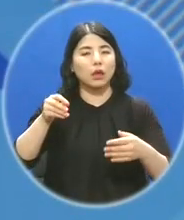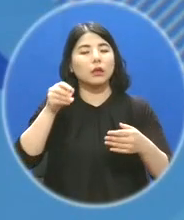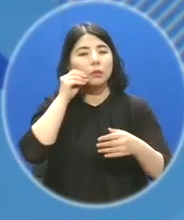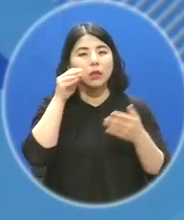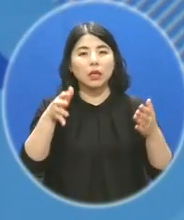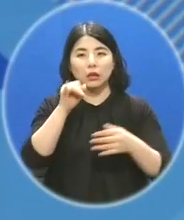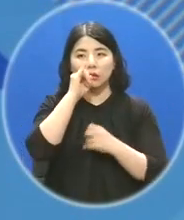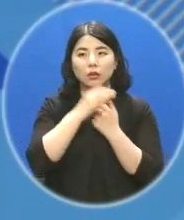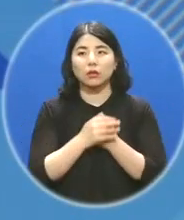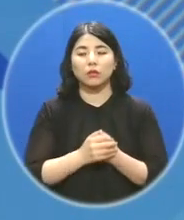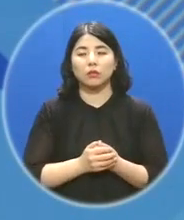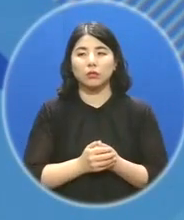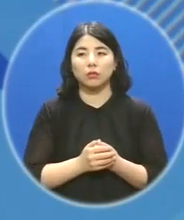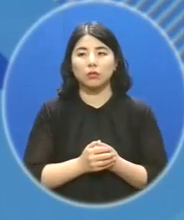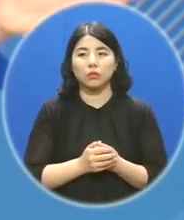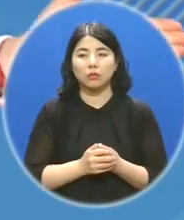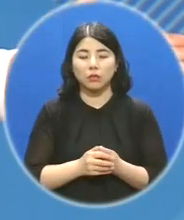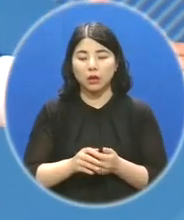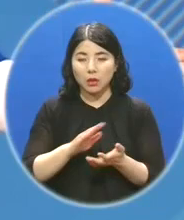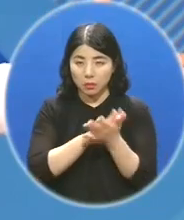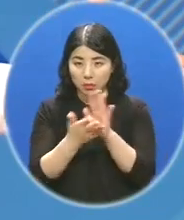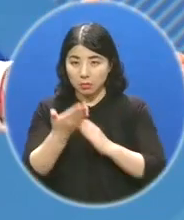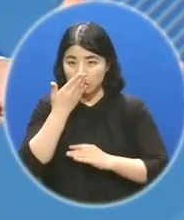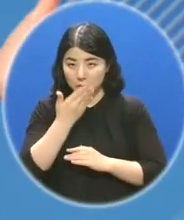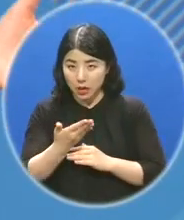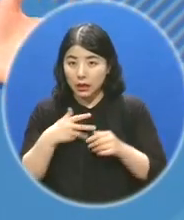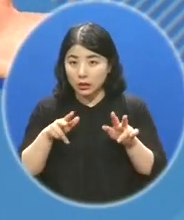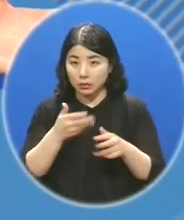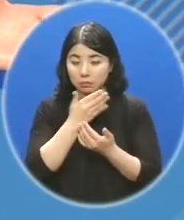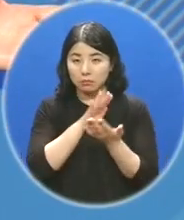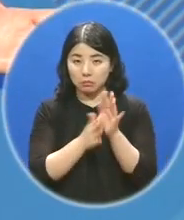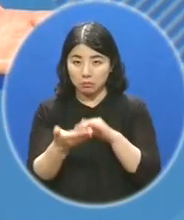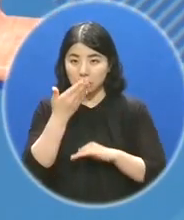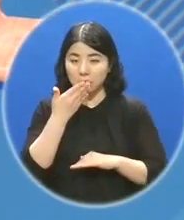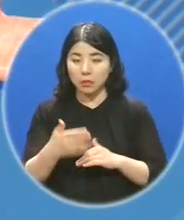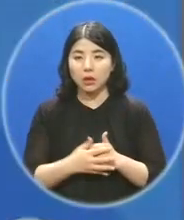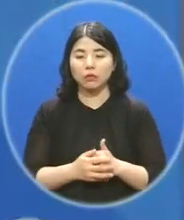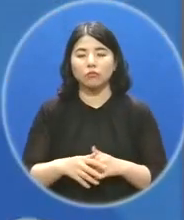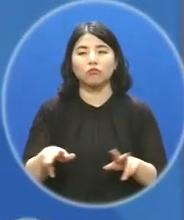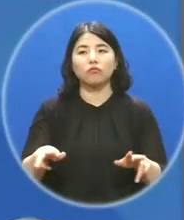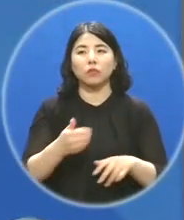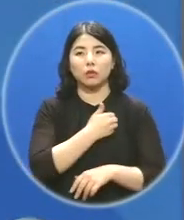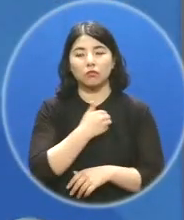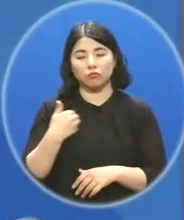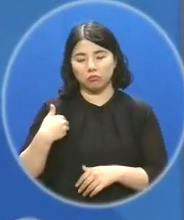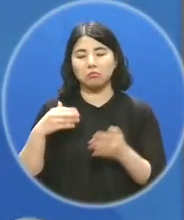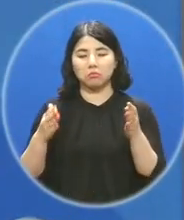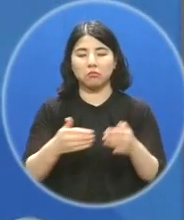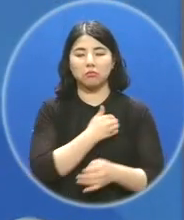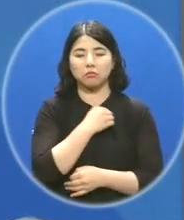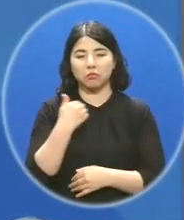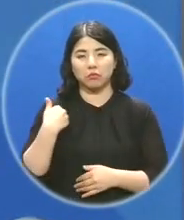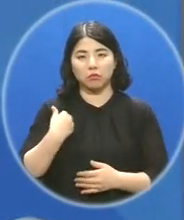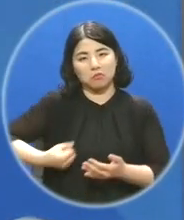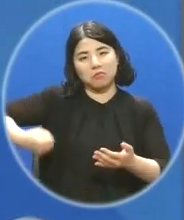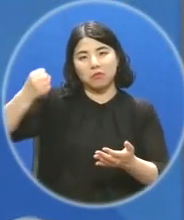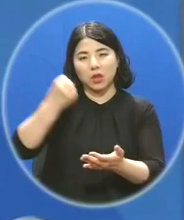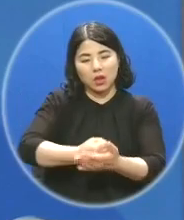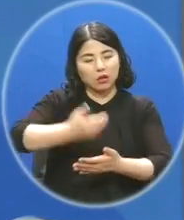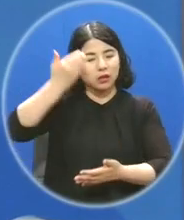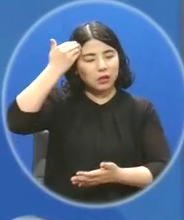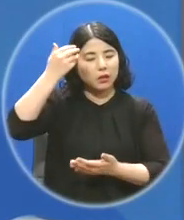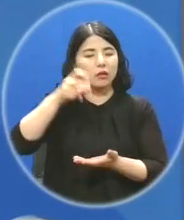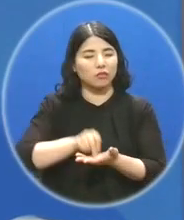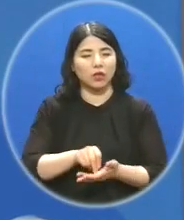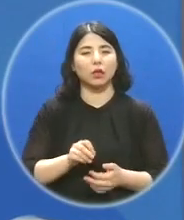자, 이렇게 본다면 달라질 수 있다고 보시는 건가요, 지금? 예, 그 뭐 저는 충분하게 시간이 있고 변화할 수 그러니까 있다. 결단과 의지의